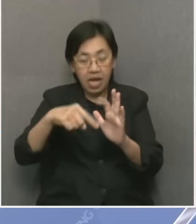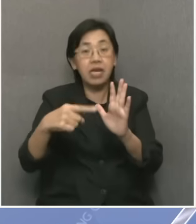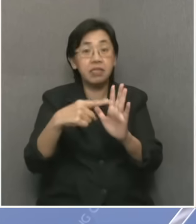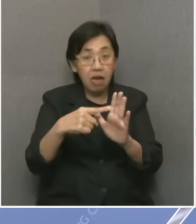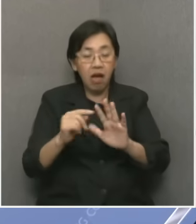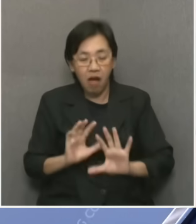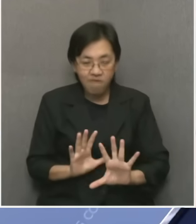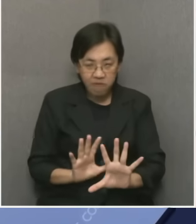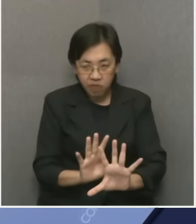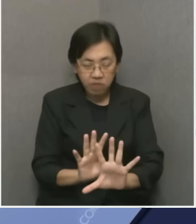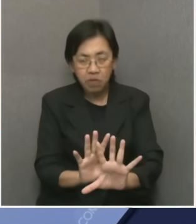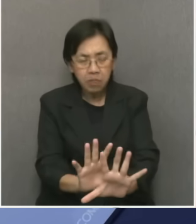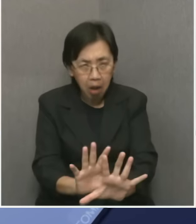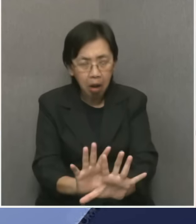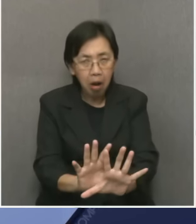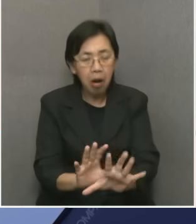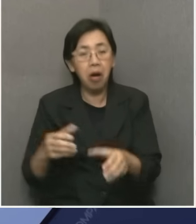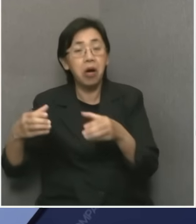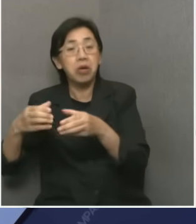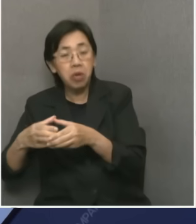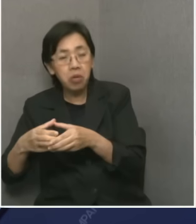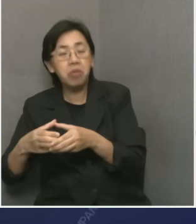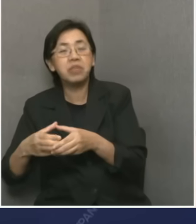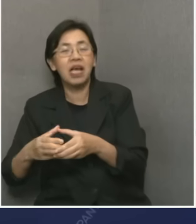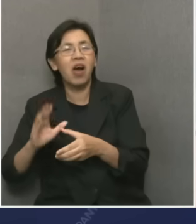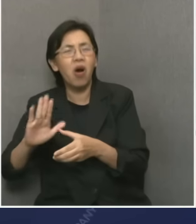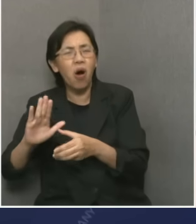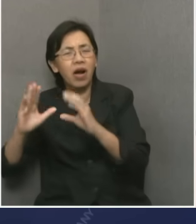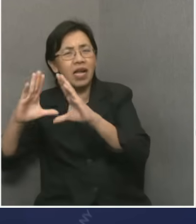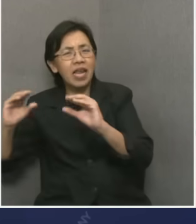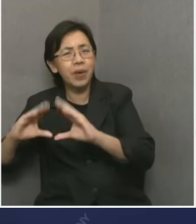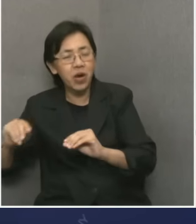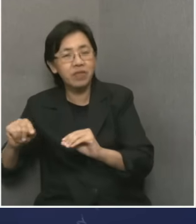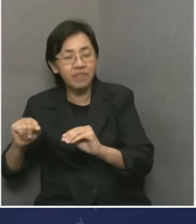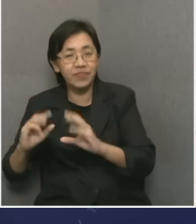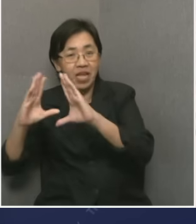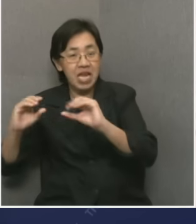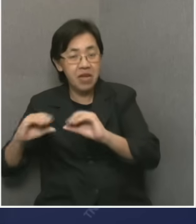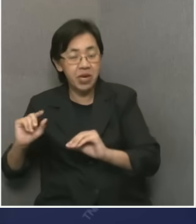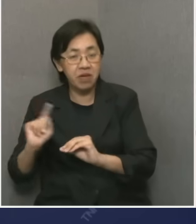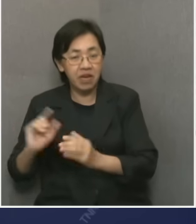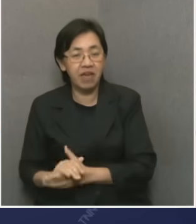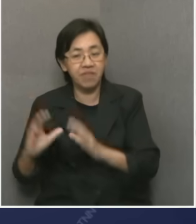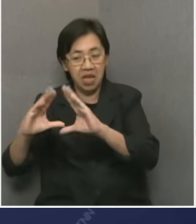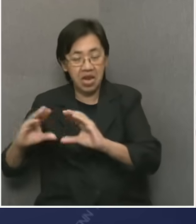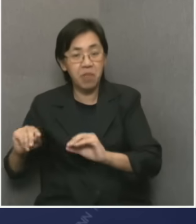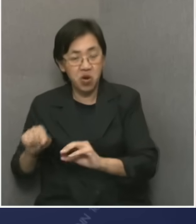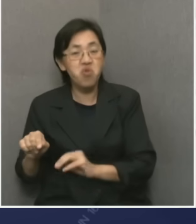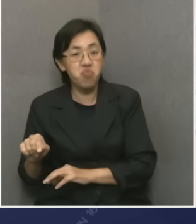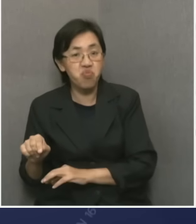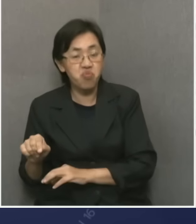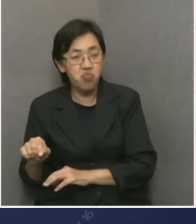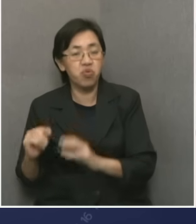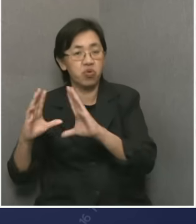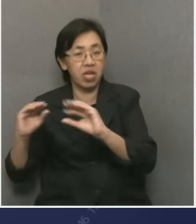นะแต่ในขณะเดียวกันเราก็เห็นกลุ่มฮิสบุลลอห์ในเลบานอนนะฮะที่มีอิทธิพลอยู่ในเลบาน